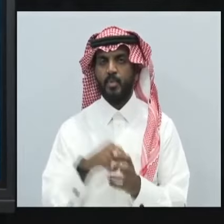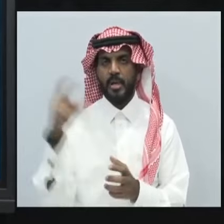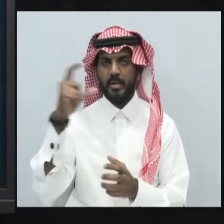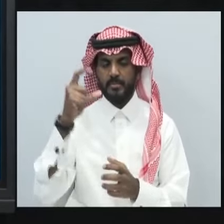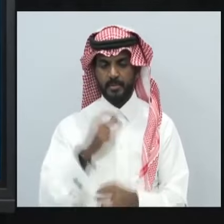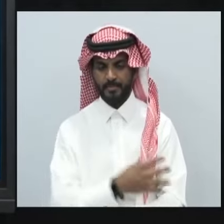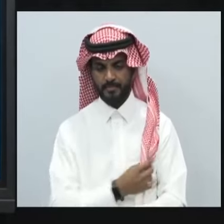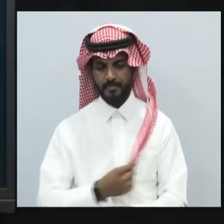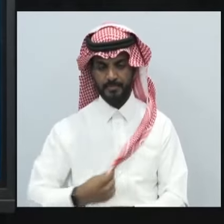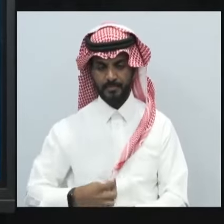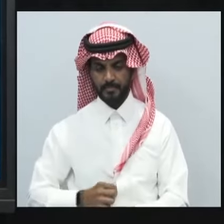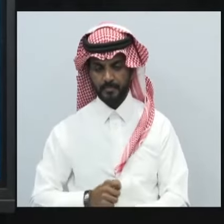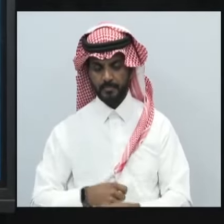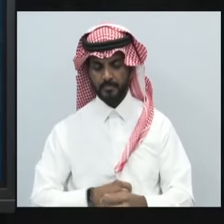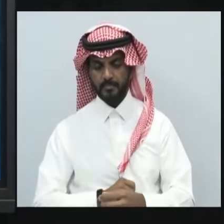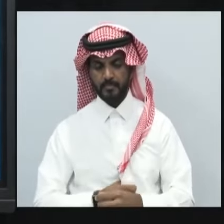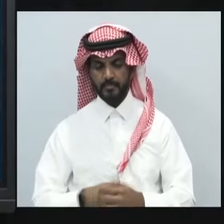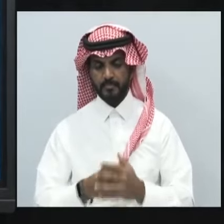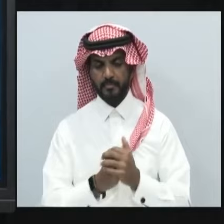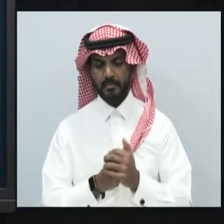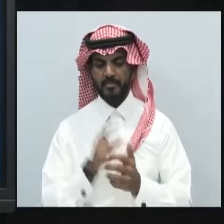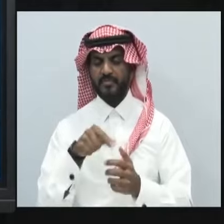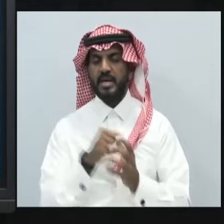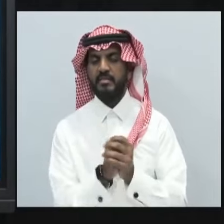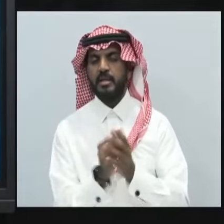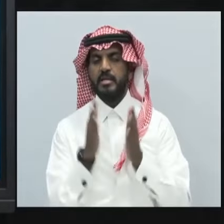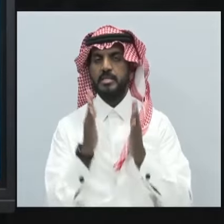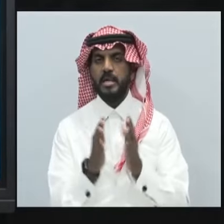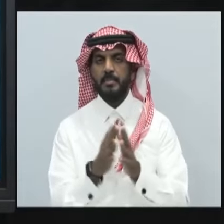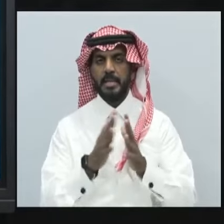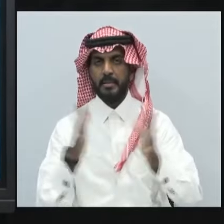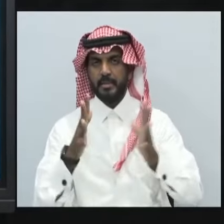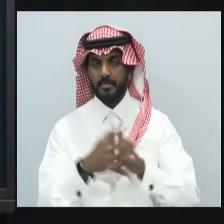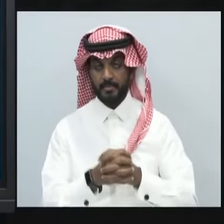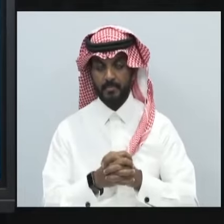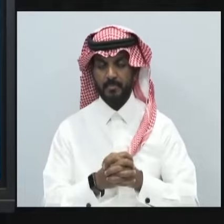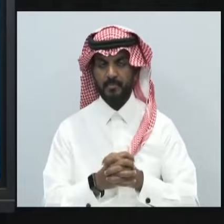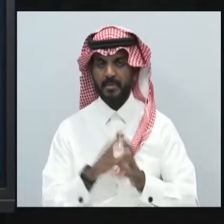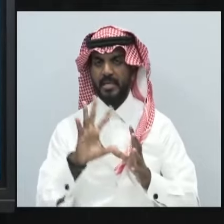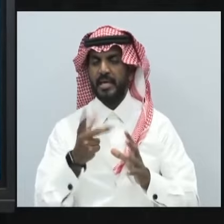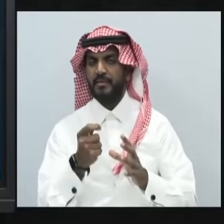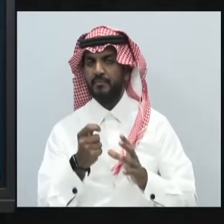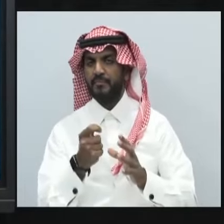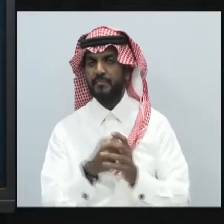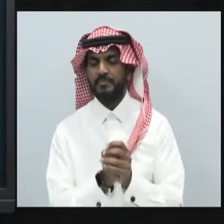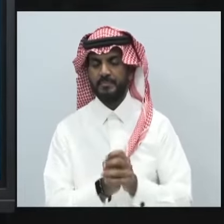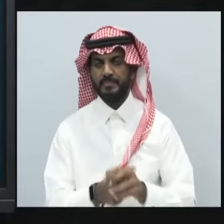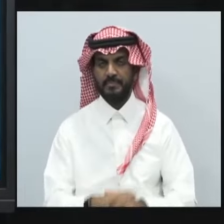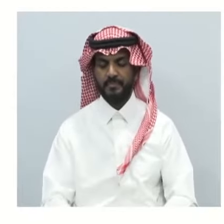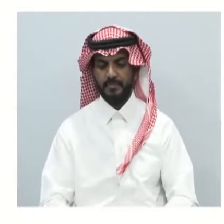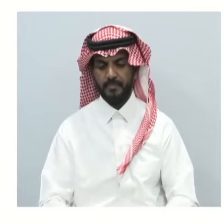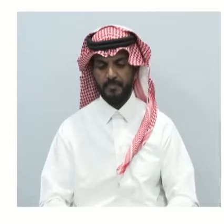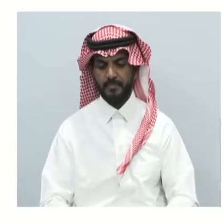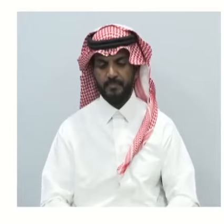اذا هذه الجاذبيه تحدث في هذه الاجسام الكبيره ولكن كيف يمكن ان تحدث نشاهد معن